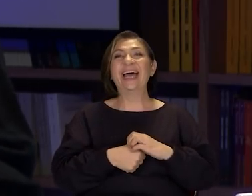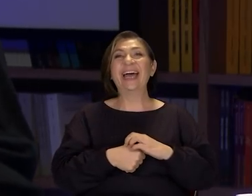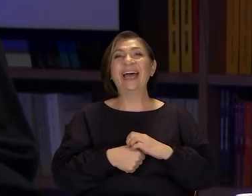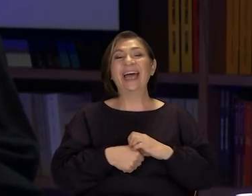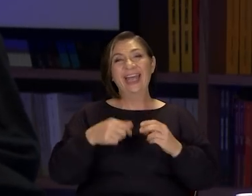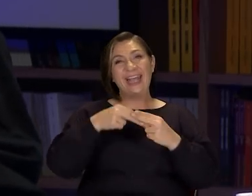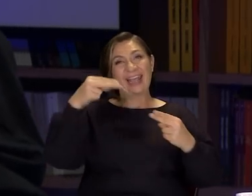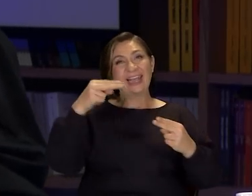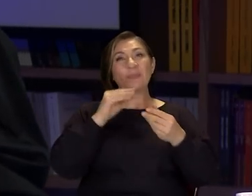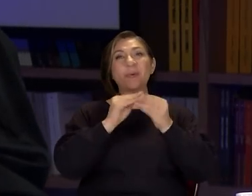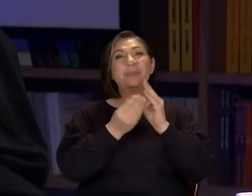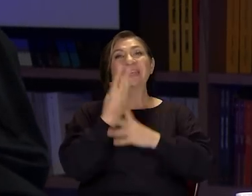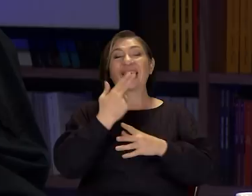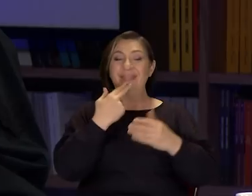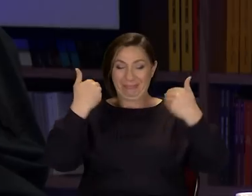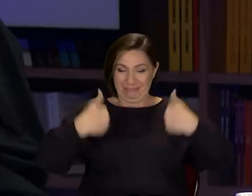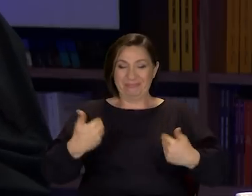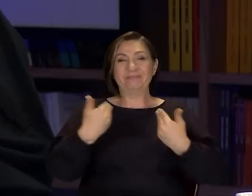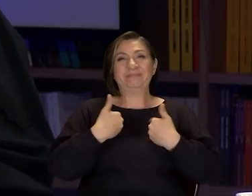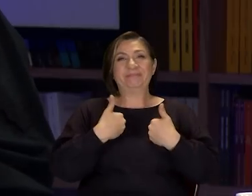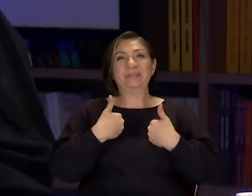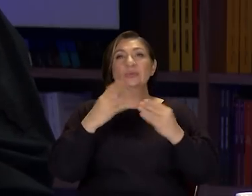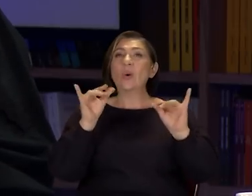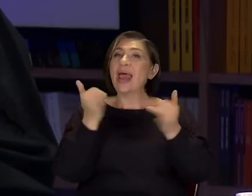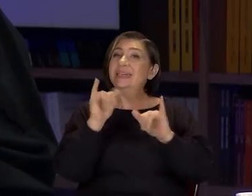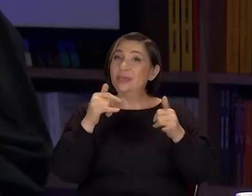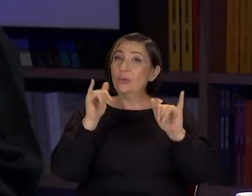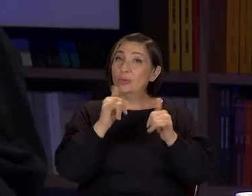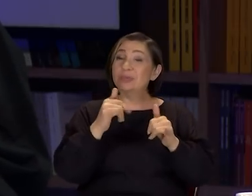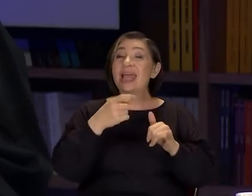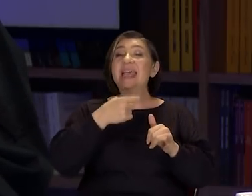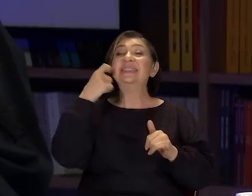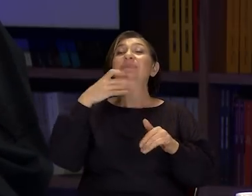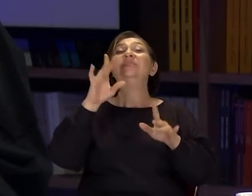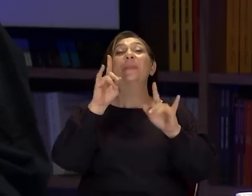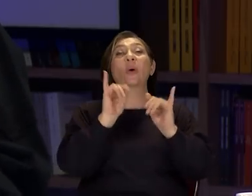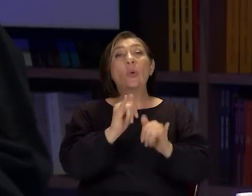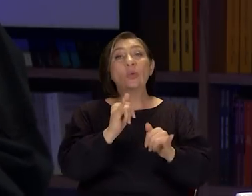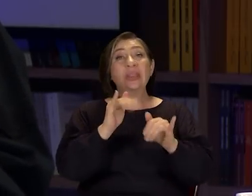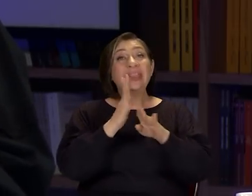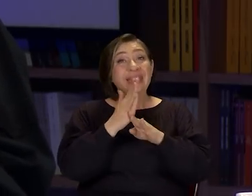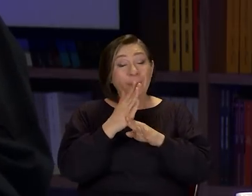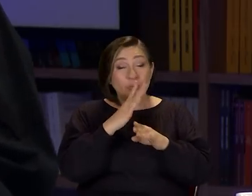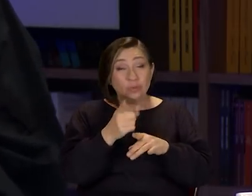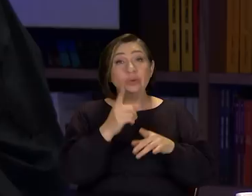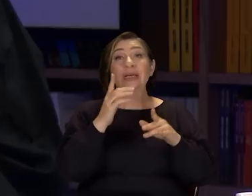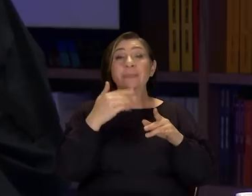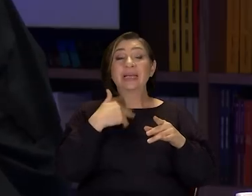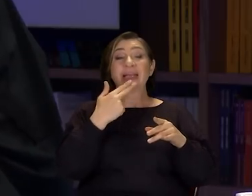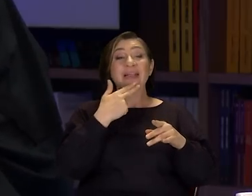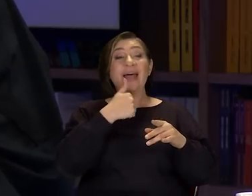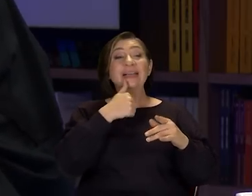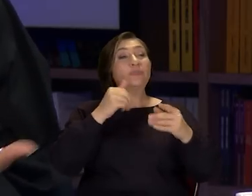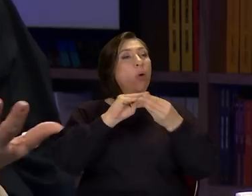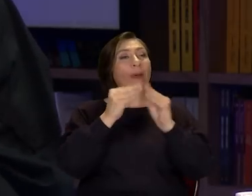Hikayedeki sorun çıkaran kadın benim. Ya çok eğlenceli oyunumuz ve eskimeyecek bir oyun nedense. Çünkü bizim kadın erkek